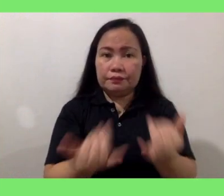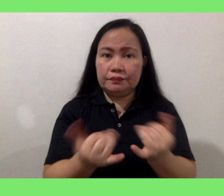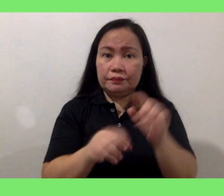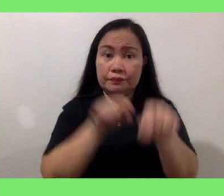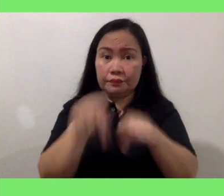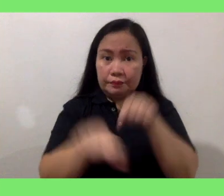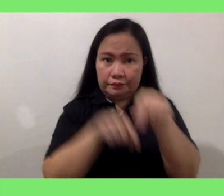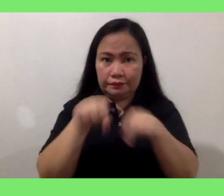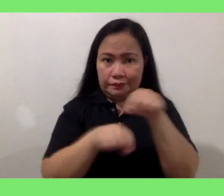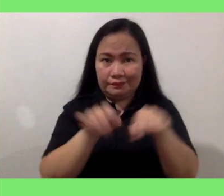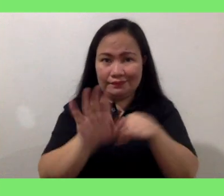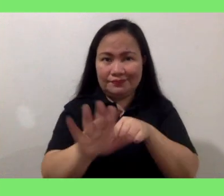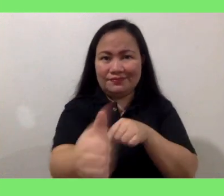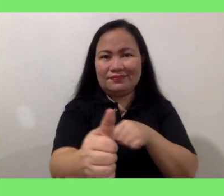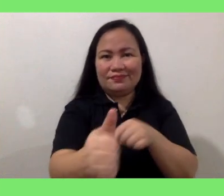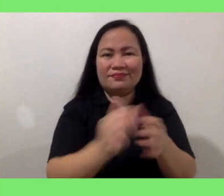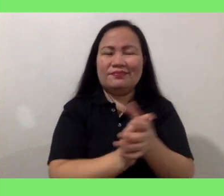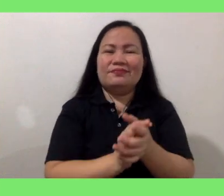E.